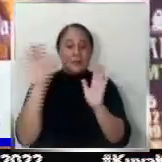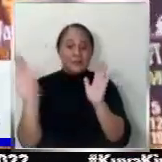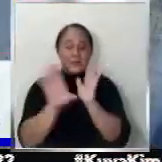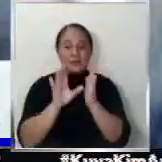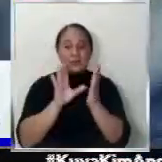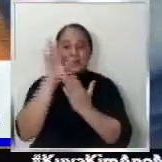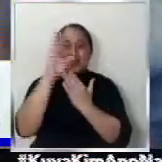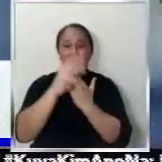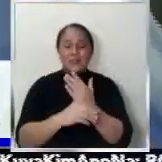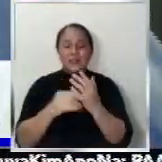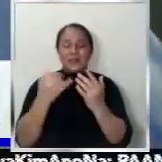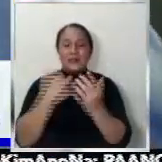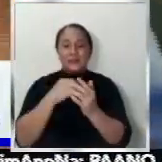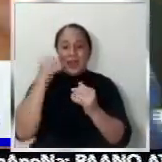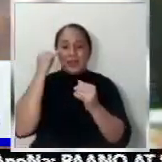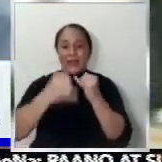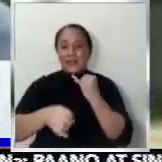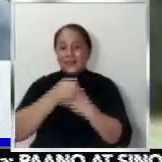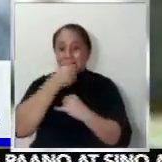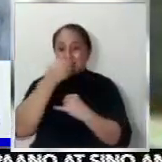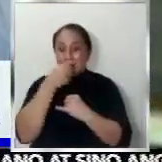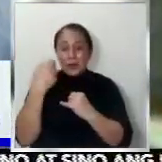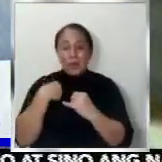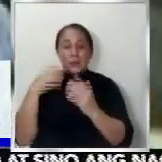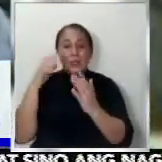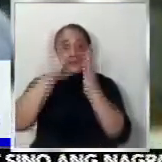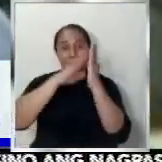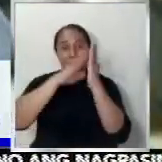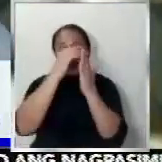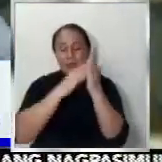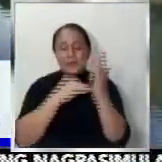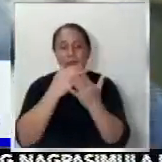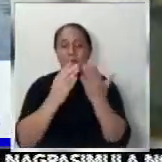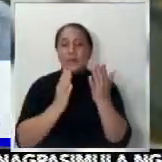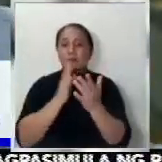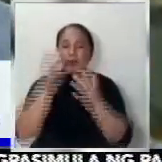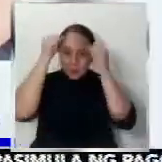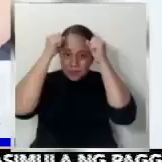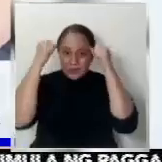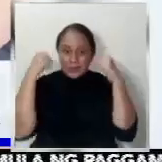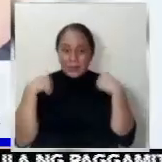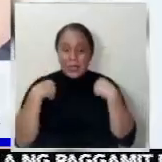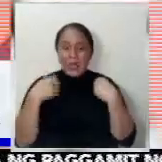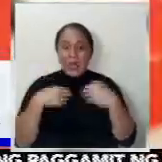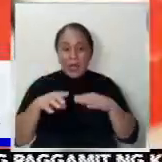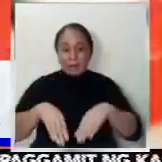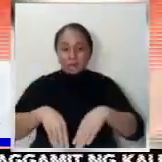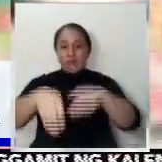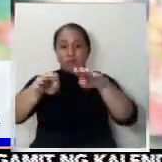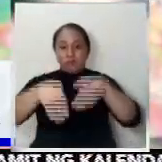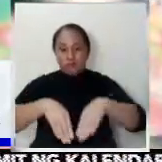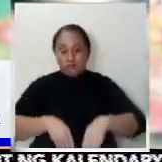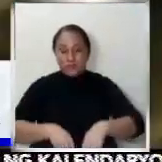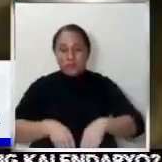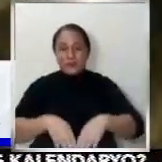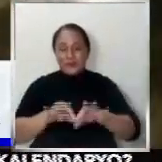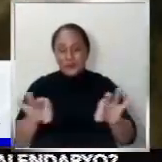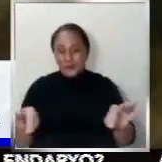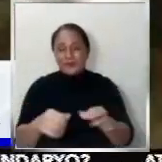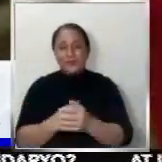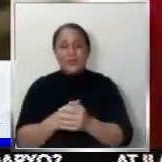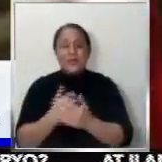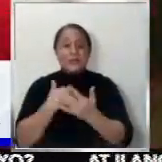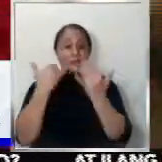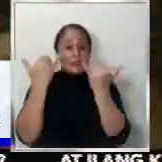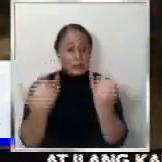Last Supper. Minsan nasa painting, at kung minsan, pag galing ka sa Saudi, nasa carpet nakaprint. At ngayon naman, susubukan